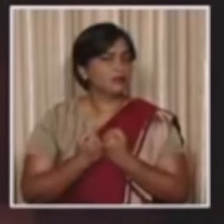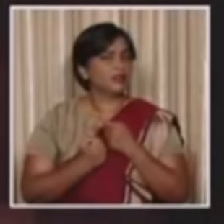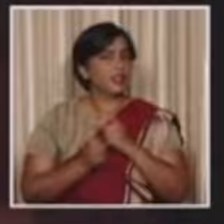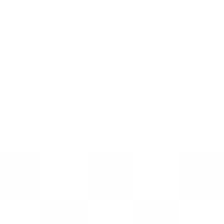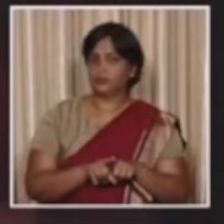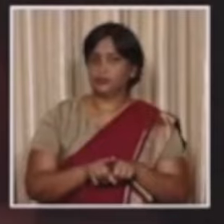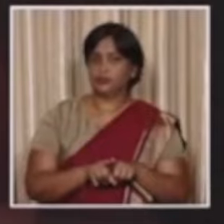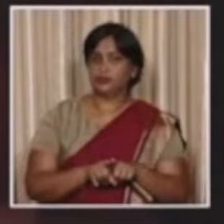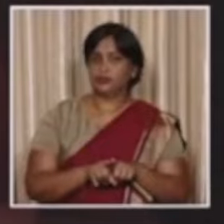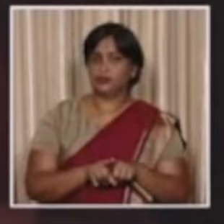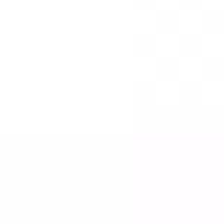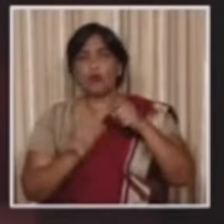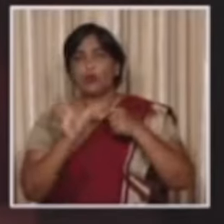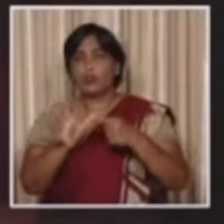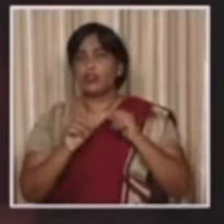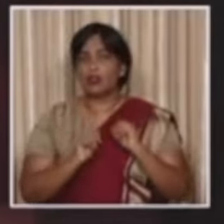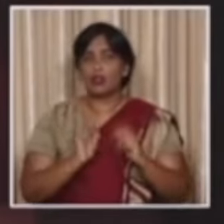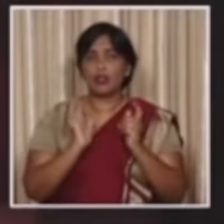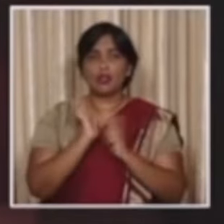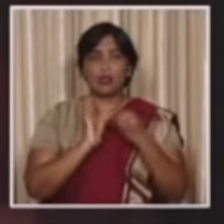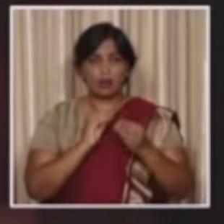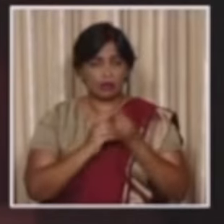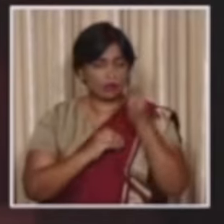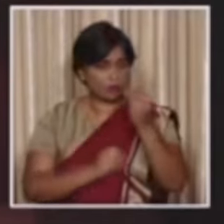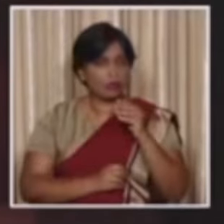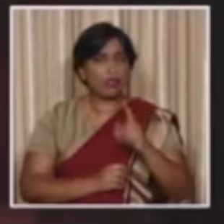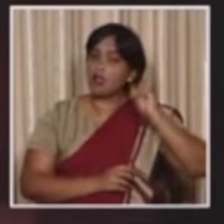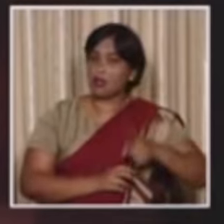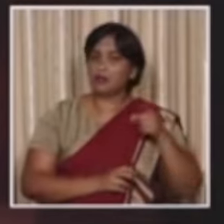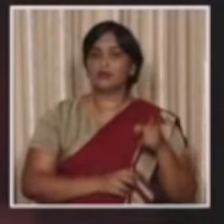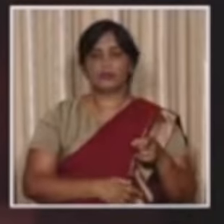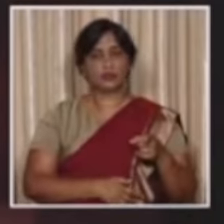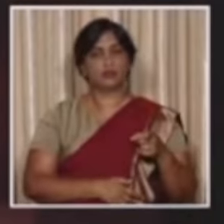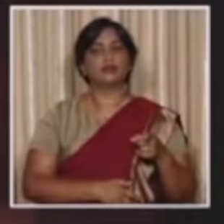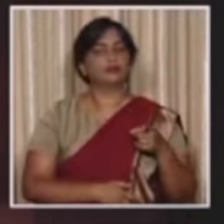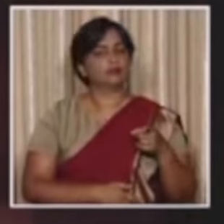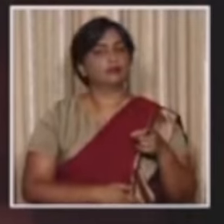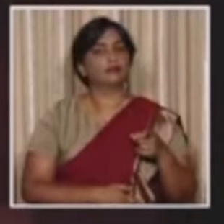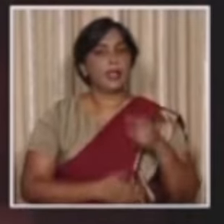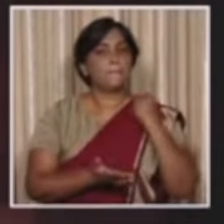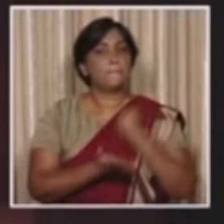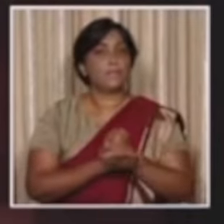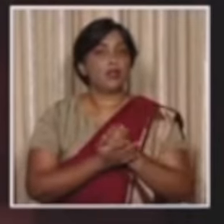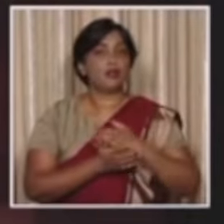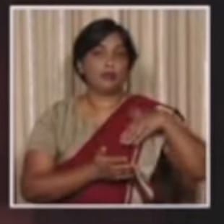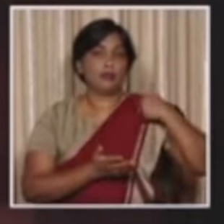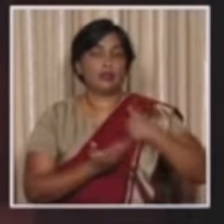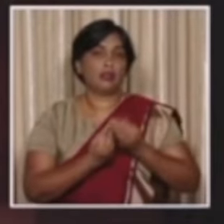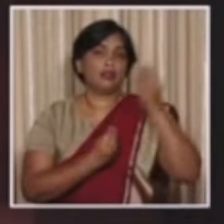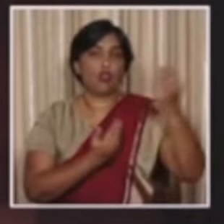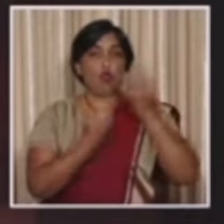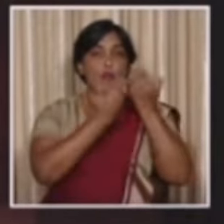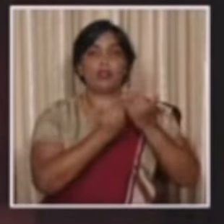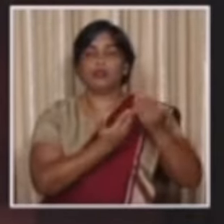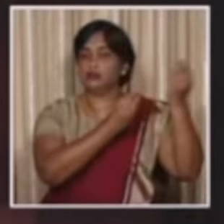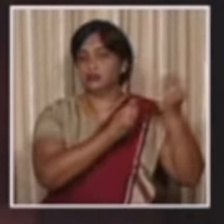ණය ලැබිලා නැහැ. ලැබෙන උත්තරය තමයි ණය ලබා දීම සඳහා අනුමැතියට මේක මහ බැංකුවට යවලා තිනවා උපදෙස් ලබා දෙන්නයි කියලා